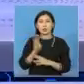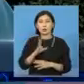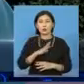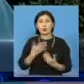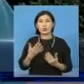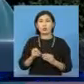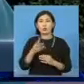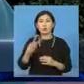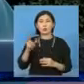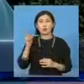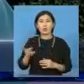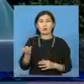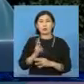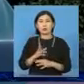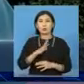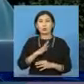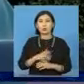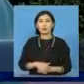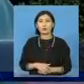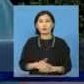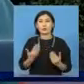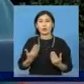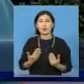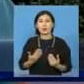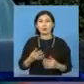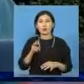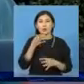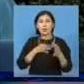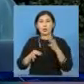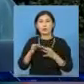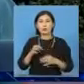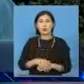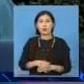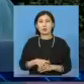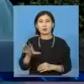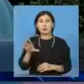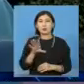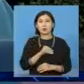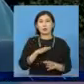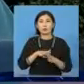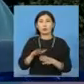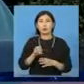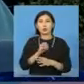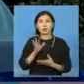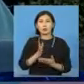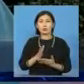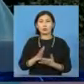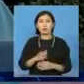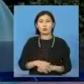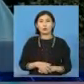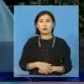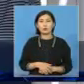қазір 15-20 адам түседі. Қазіргі күнде дәрі-дәрмек барлығымен толық жабдықталып, көмек көрсетіп